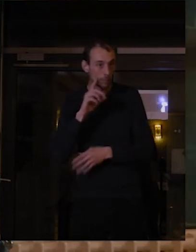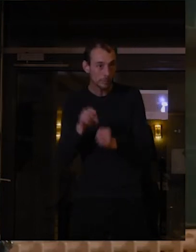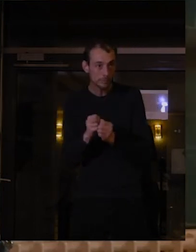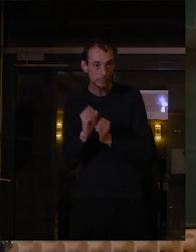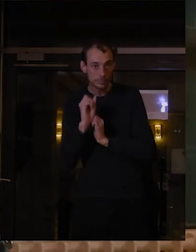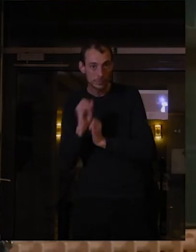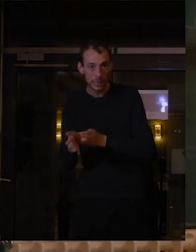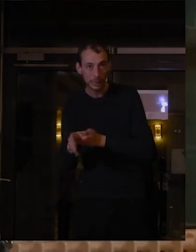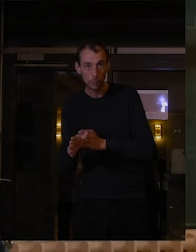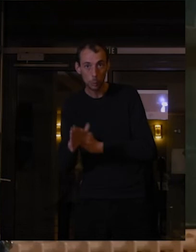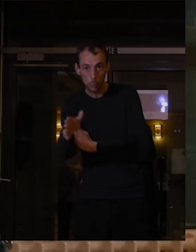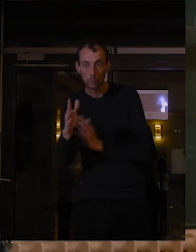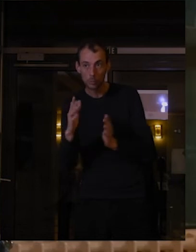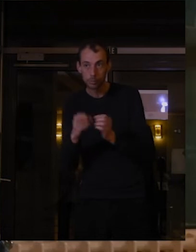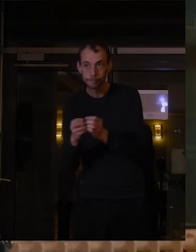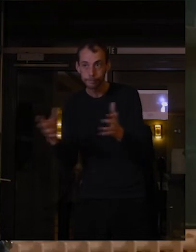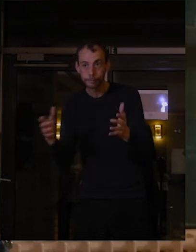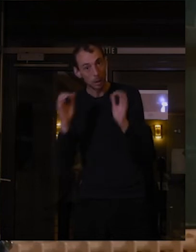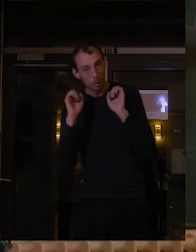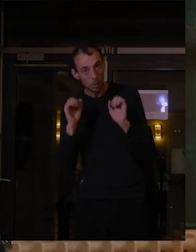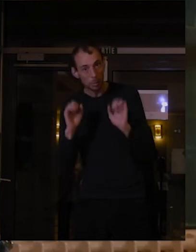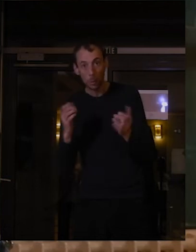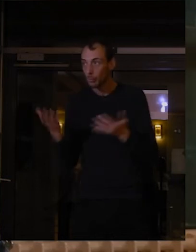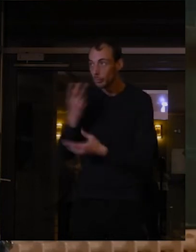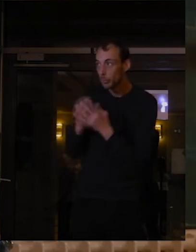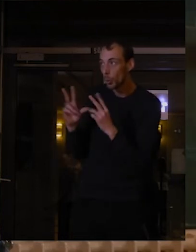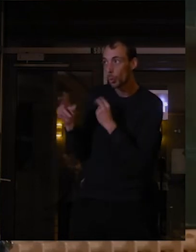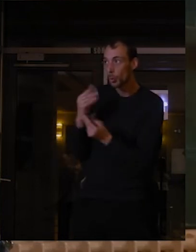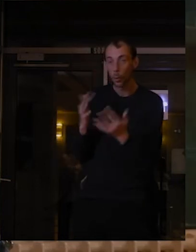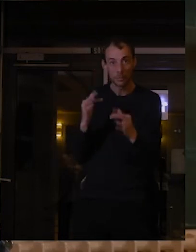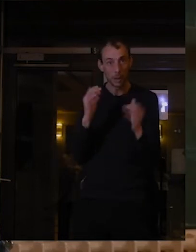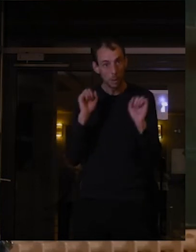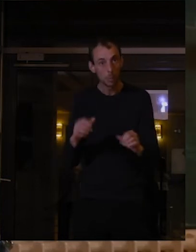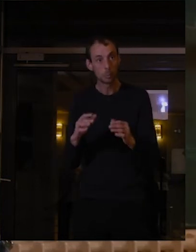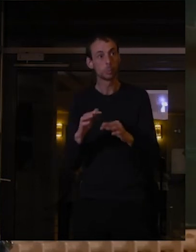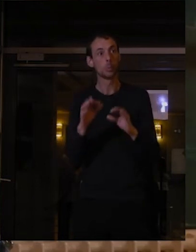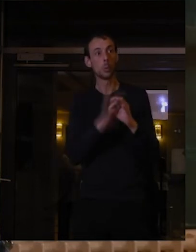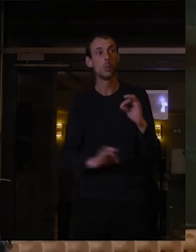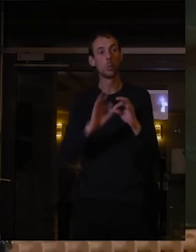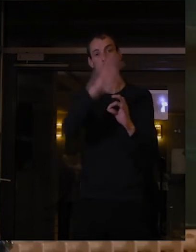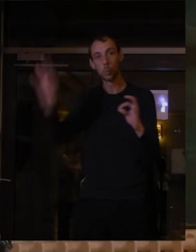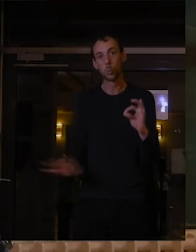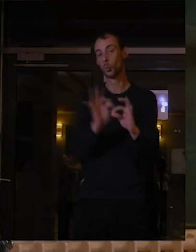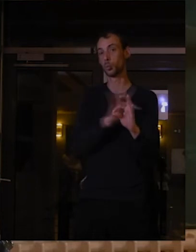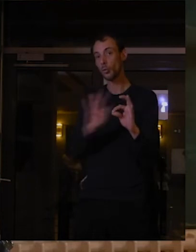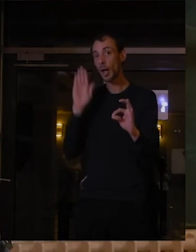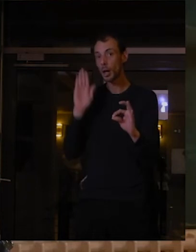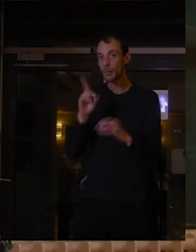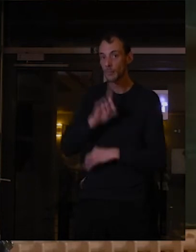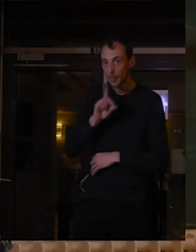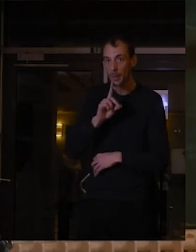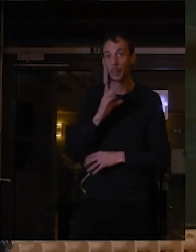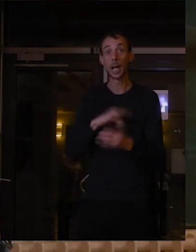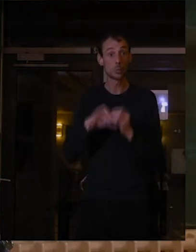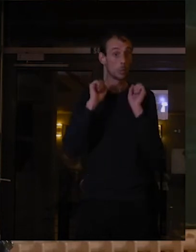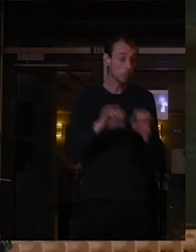qu'on parle d'un Tour de France féminin et aussi de la professionnalisation d'équipes sportives de cyclisme.